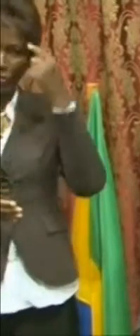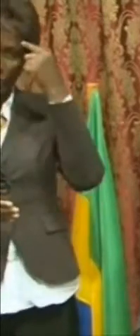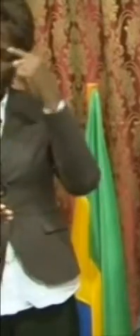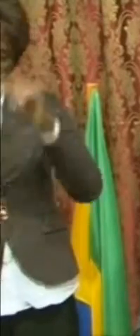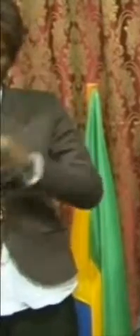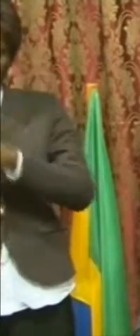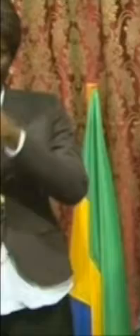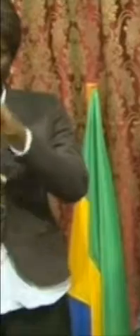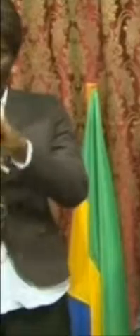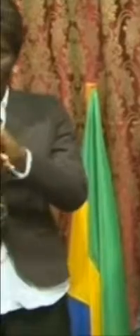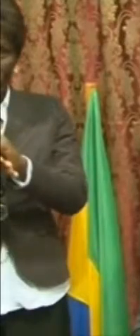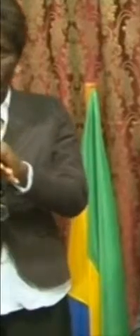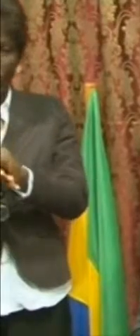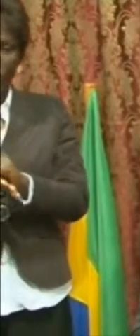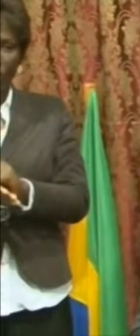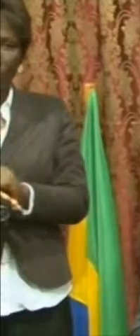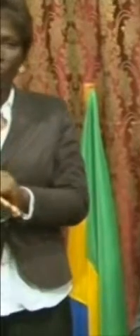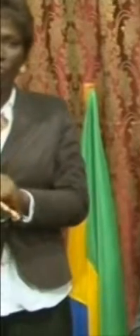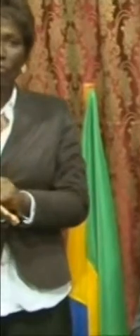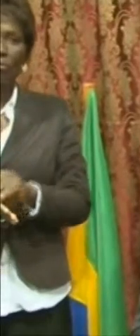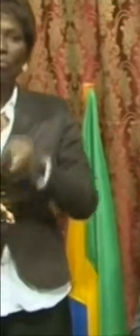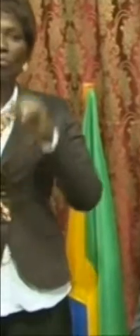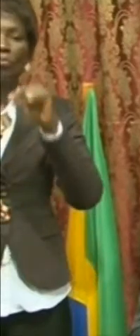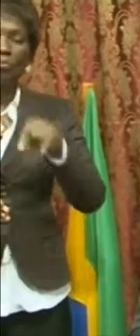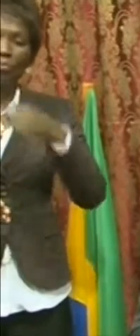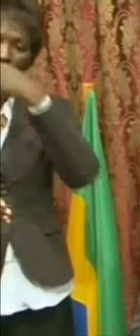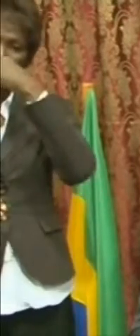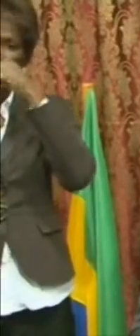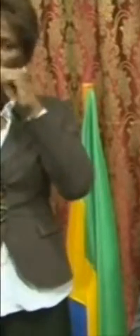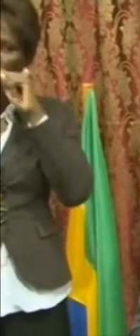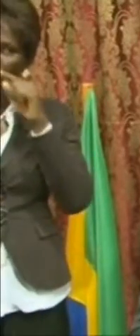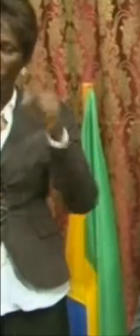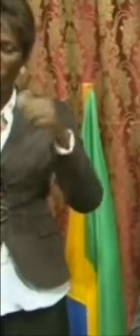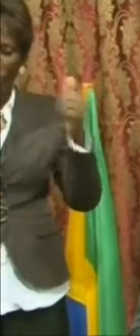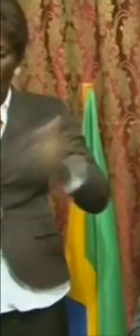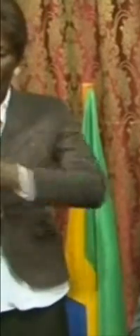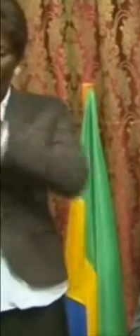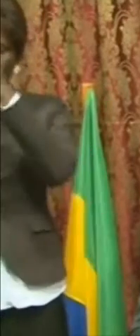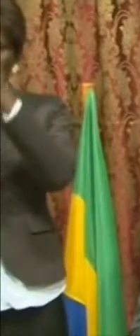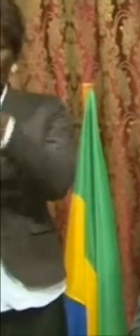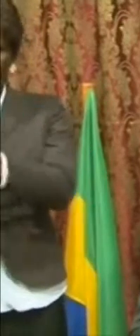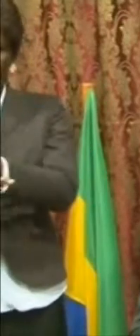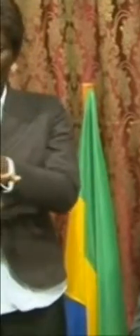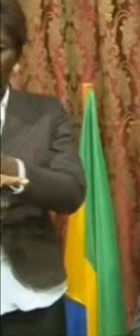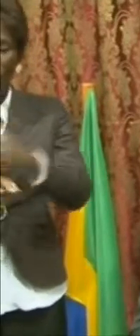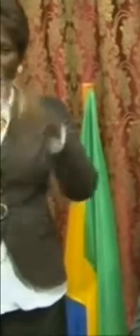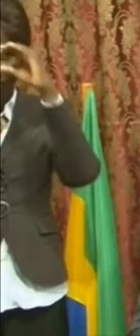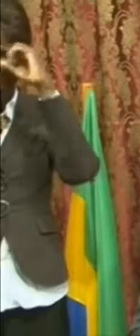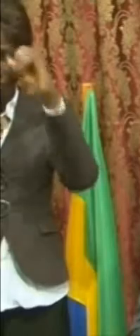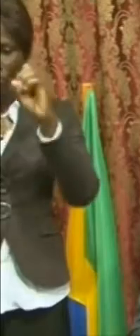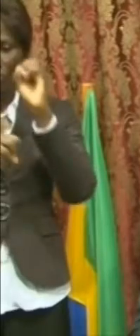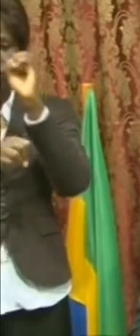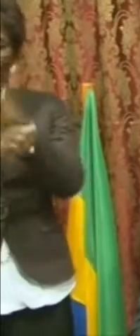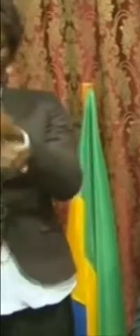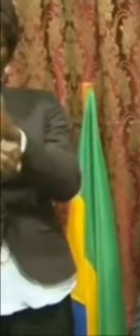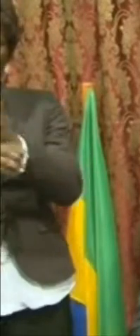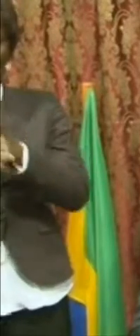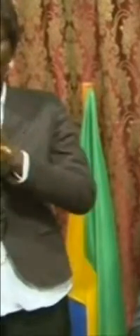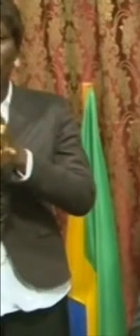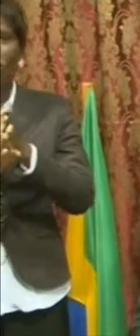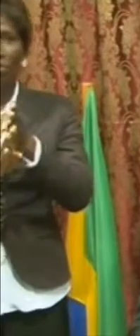efforts notables en la matière que le Gabon s'est vu investi à la présidence du Conseil des droits de l'homme des Nations